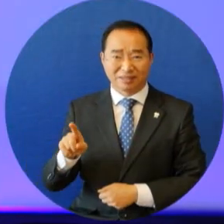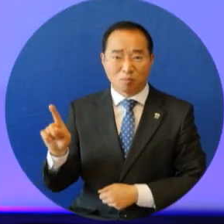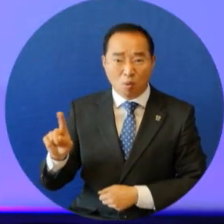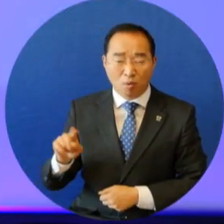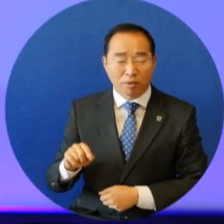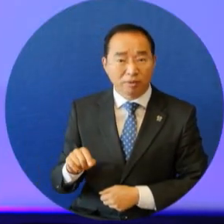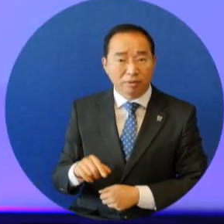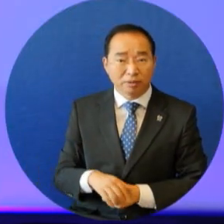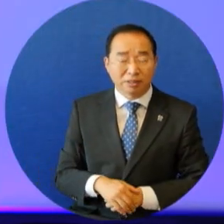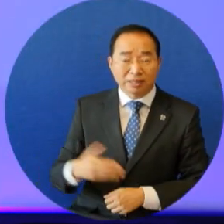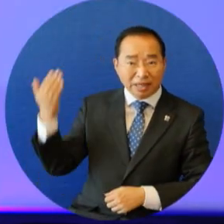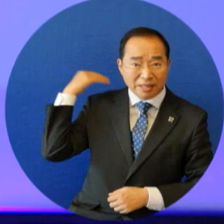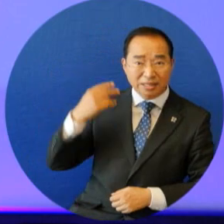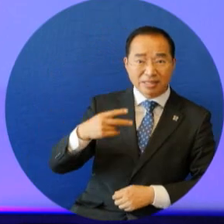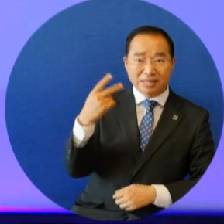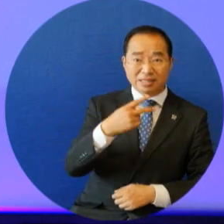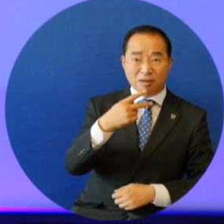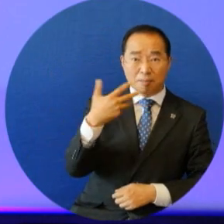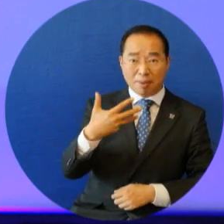금액이냐면